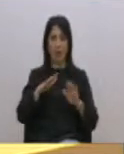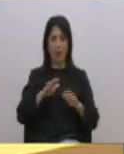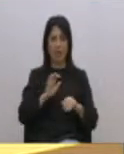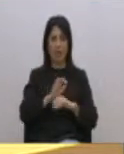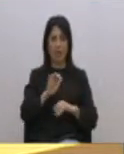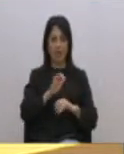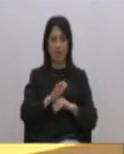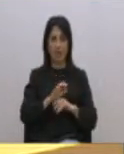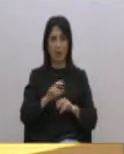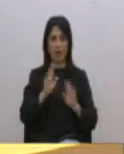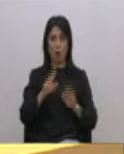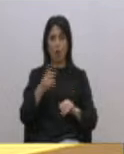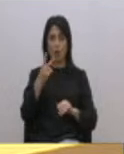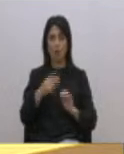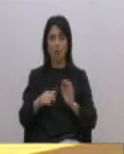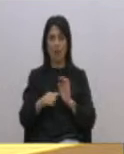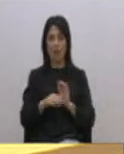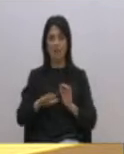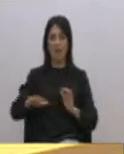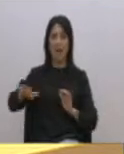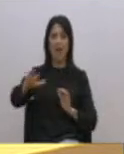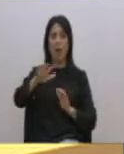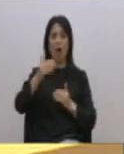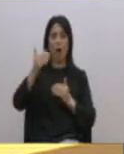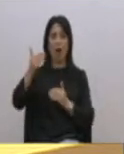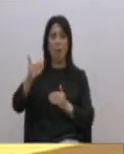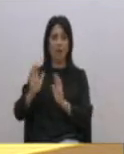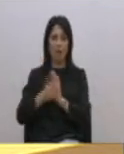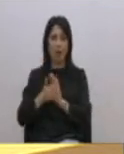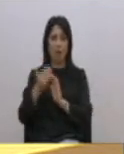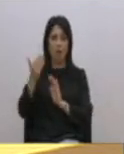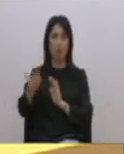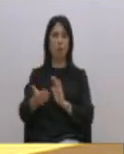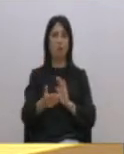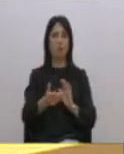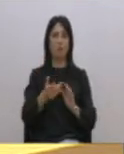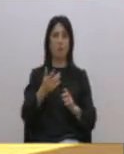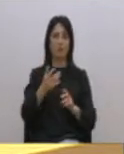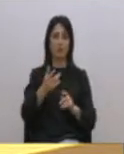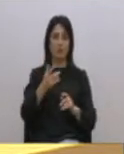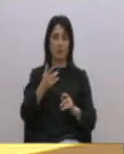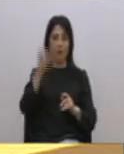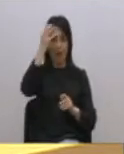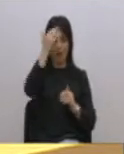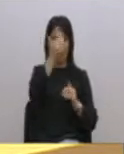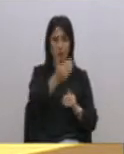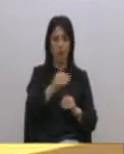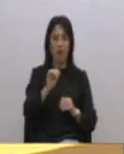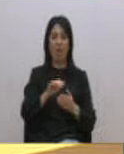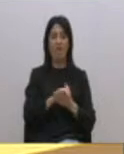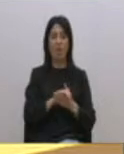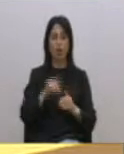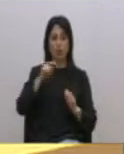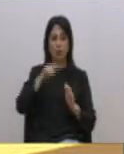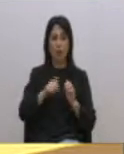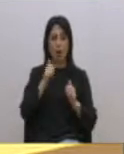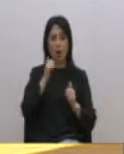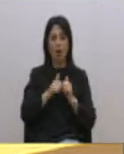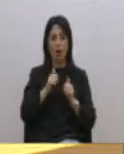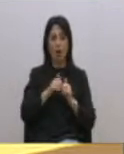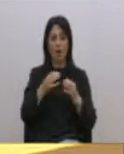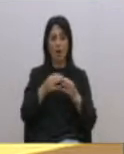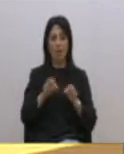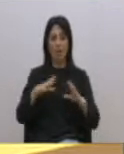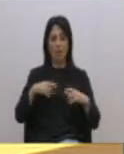ადგილწარმოშობის დასახელება, ხოლო 26 გეოგრაფიული აღნიშნით. გეოგრაფიული კანონის პროექტი წარმოადგენს ევროკავშირთან ღრმა და ყოვლისმომცველი